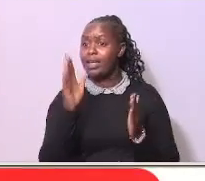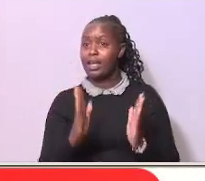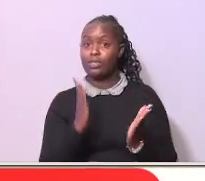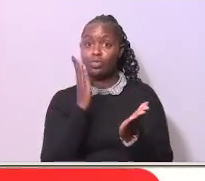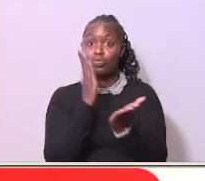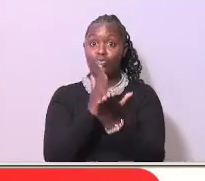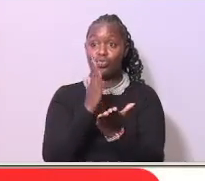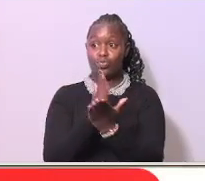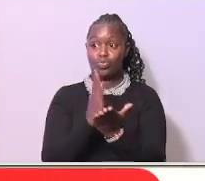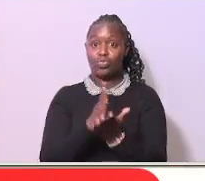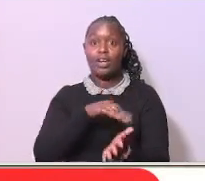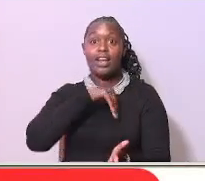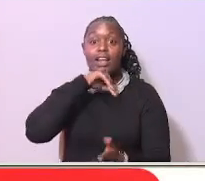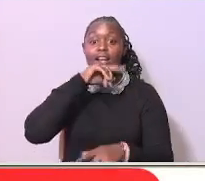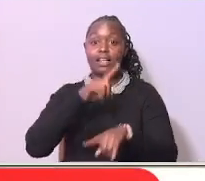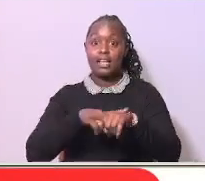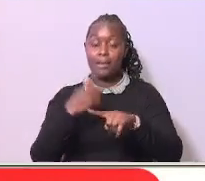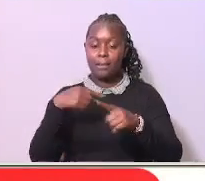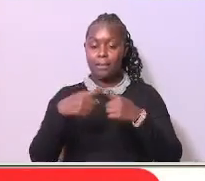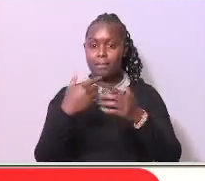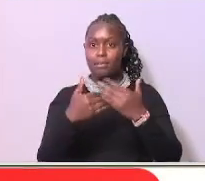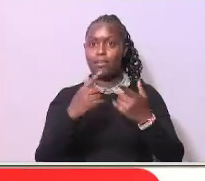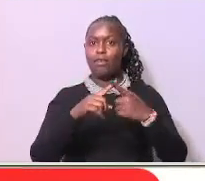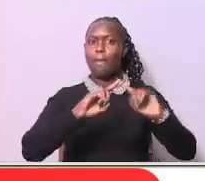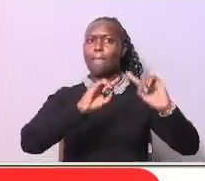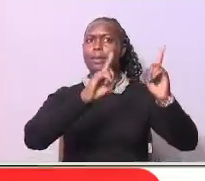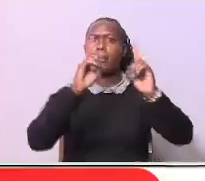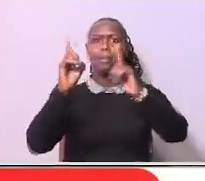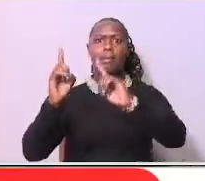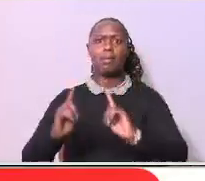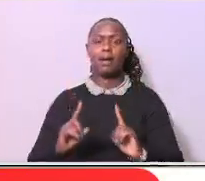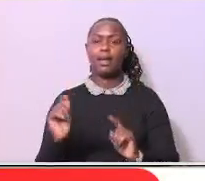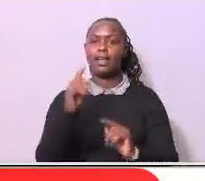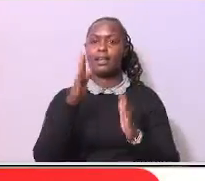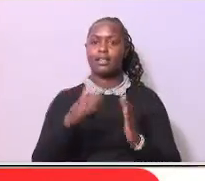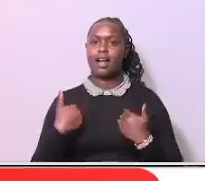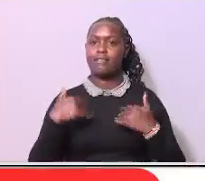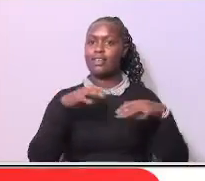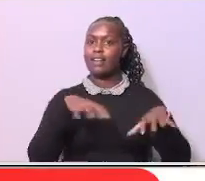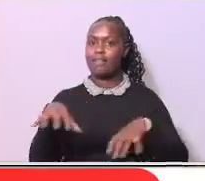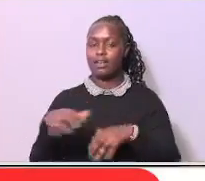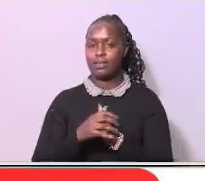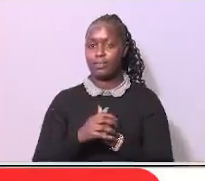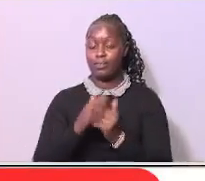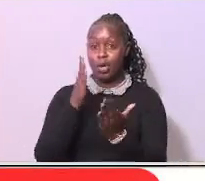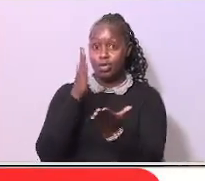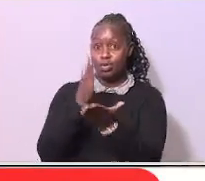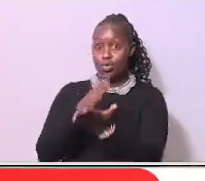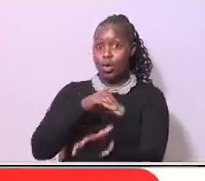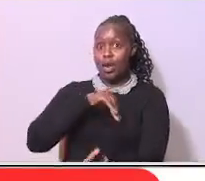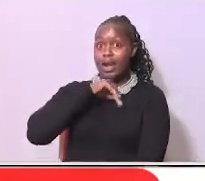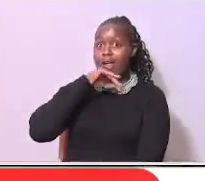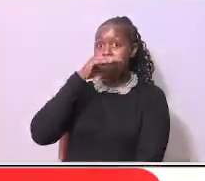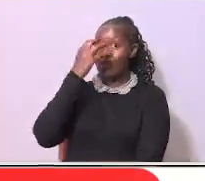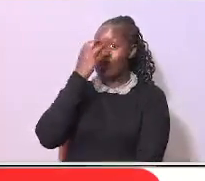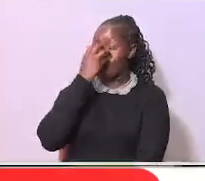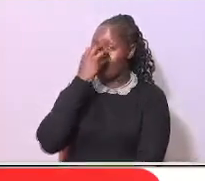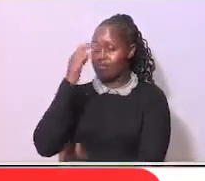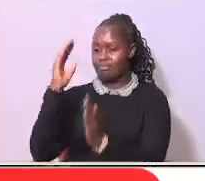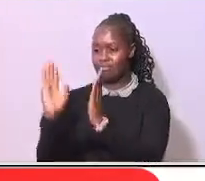ukweli Raila kitamba toke aende kwa barabara wa Kenya wameumia sana. Ya kuomba Raila walienda kuongea na Ruto